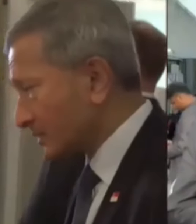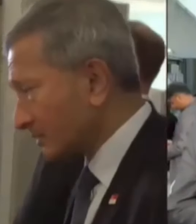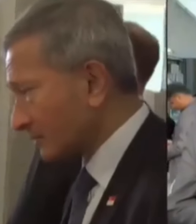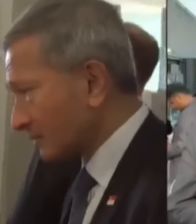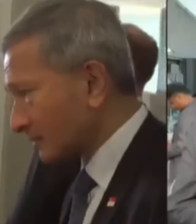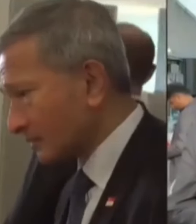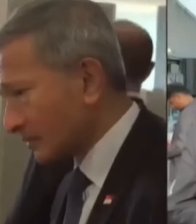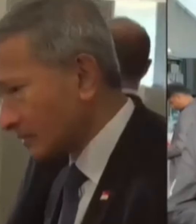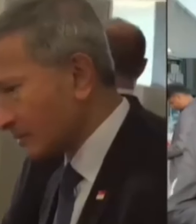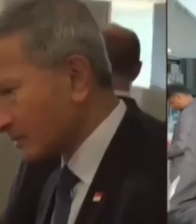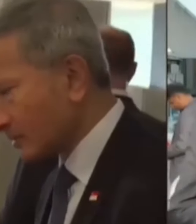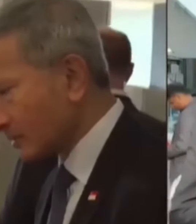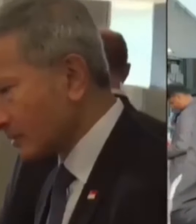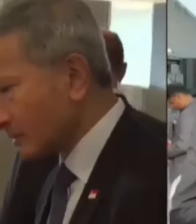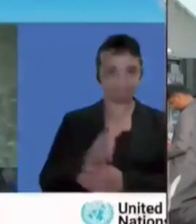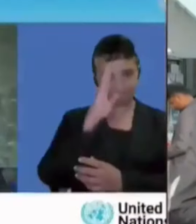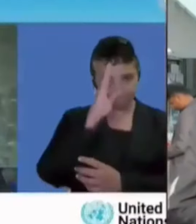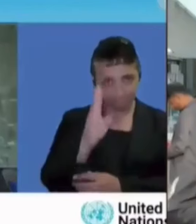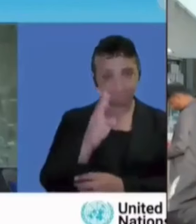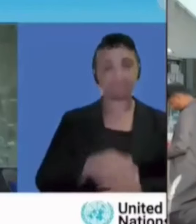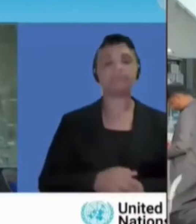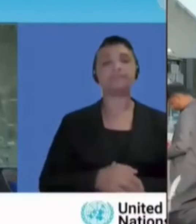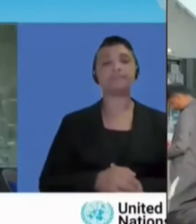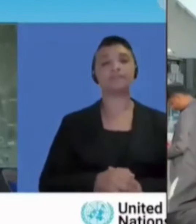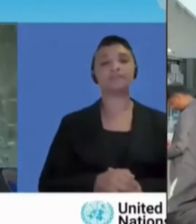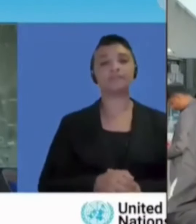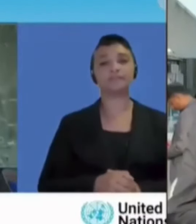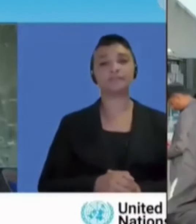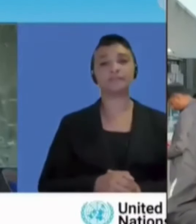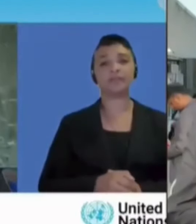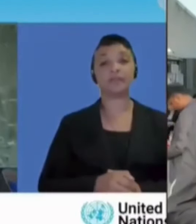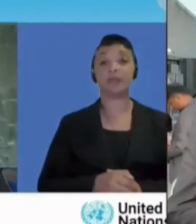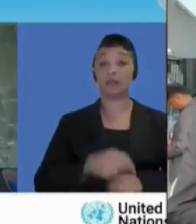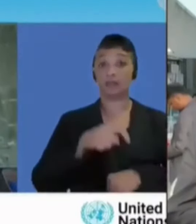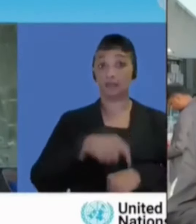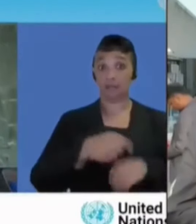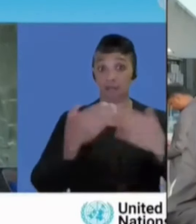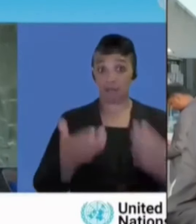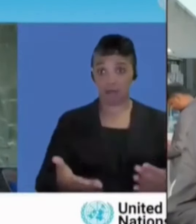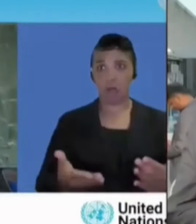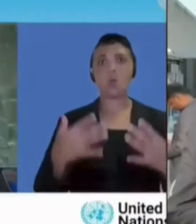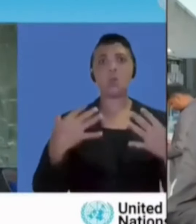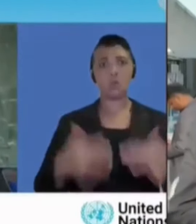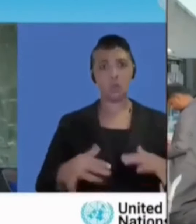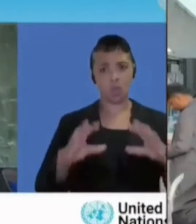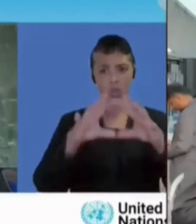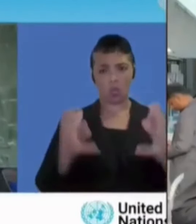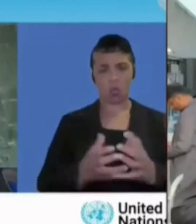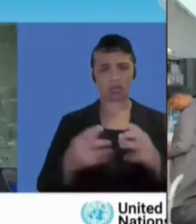dijadwalkan, akan ditempatkan begitu sebagai utusan khusus PBB dalam isu air di seluruh dunia,